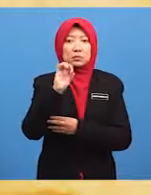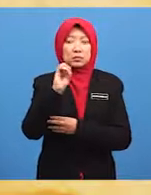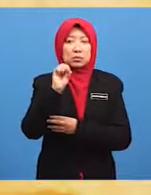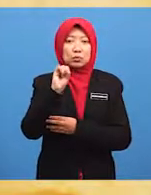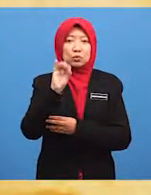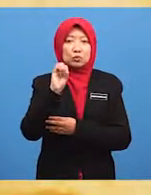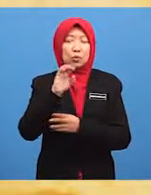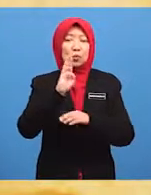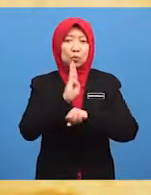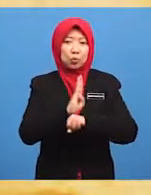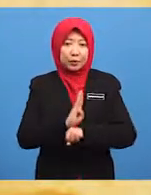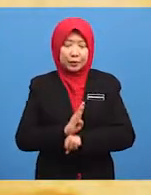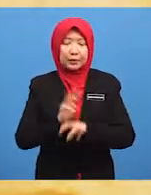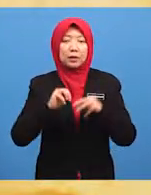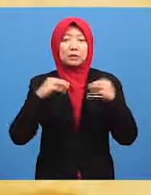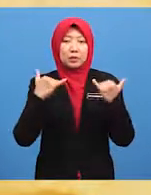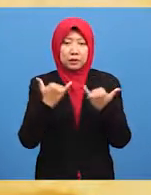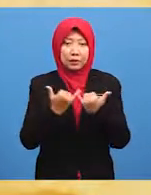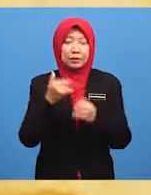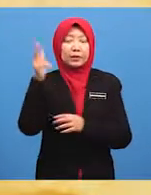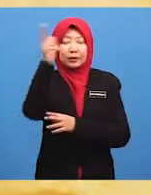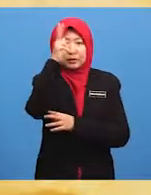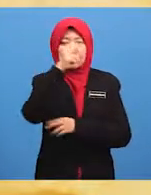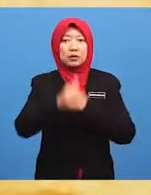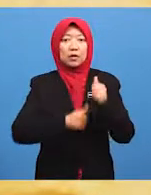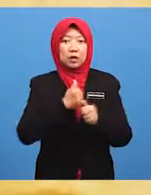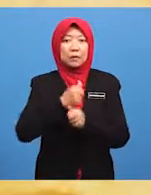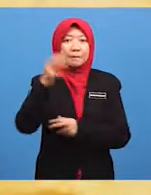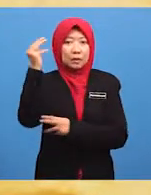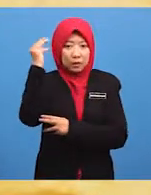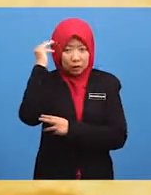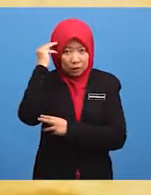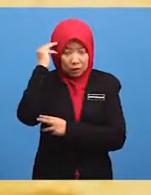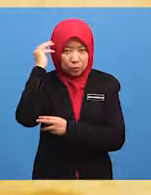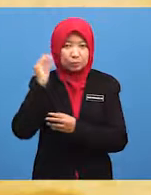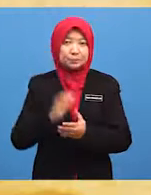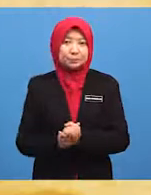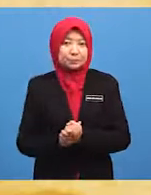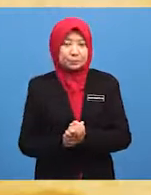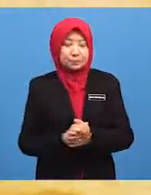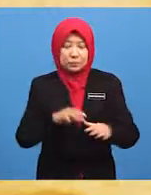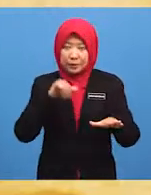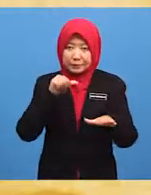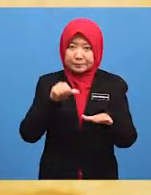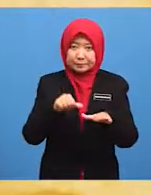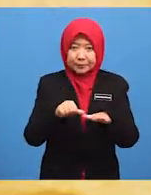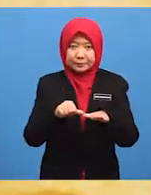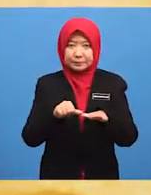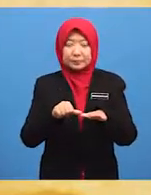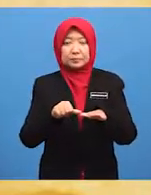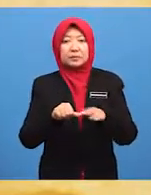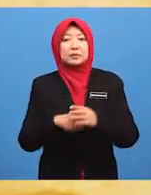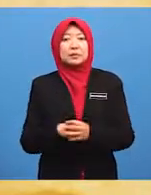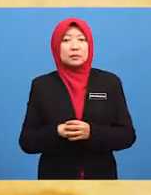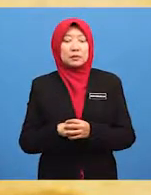masyarakat kerajaan alam Melayu. Aspek sosiobudaya yang pertama akan murid-murid pelajari adalah bahasa dan